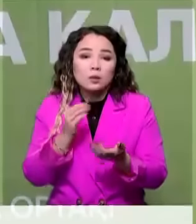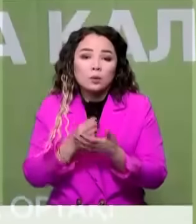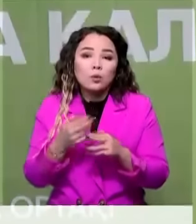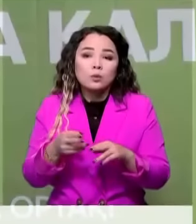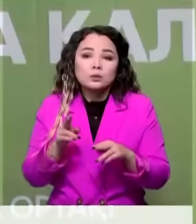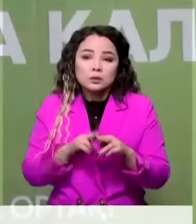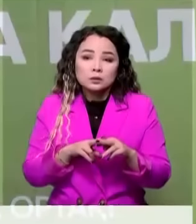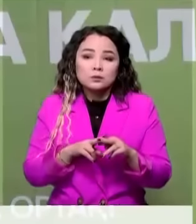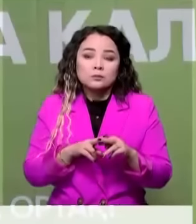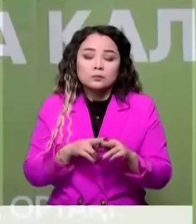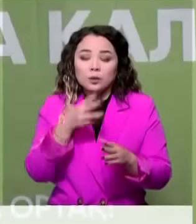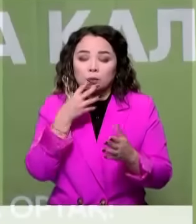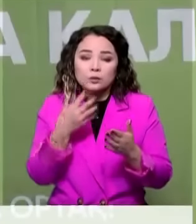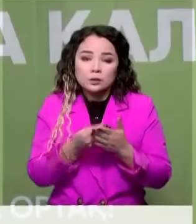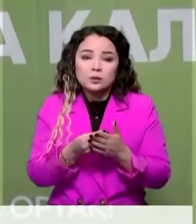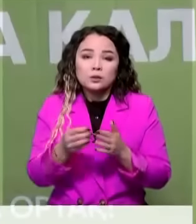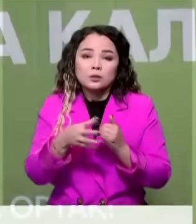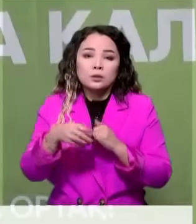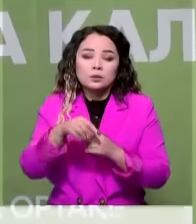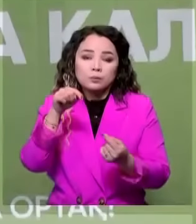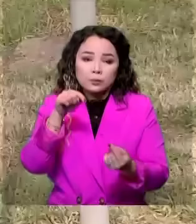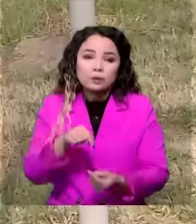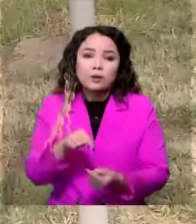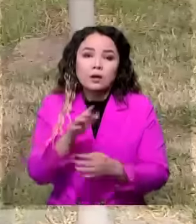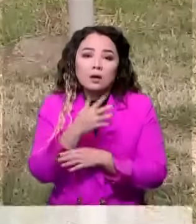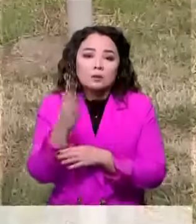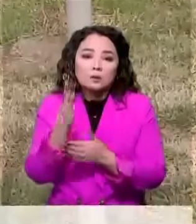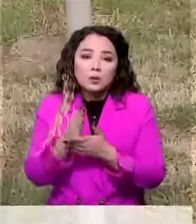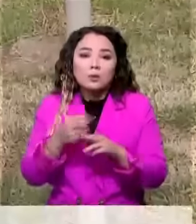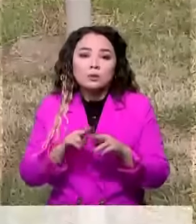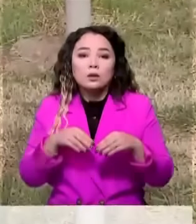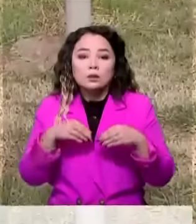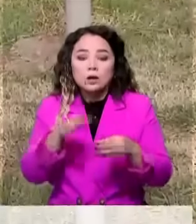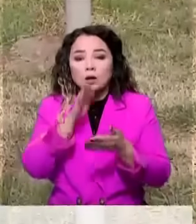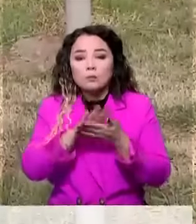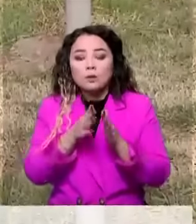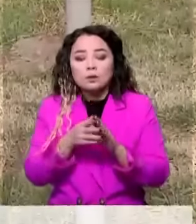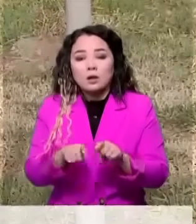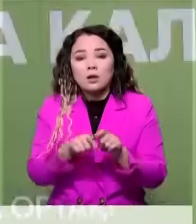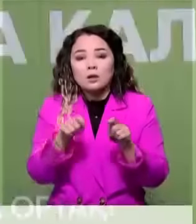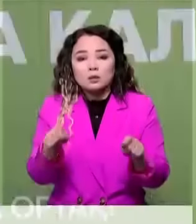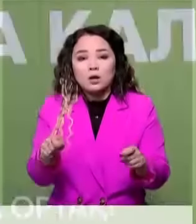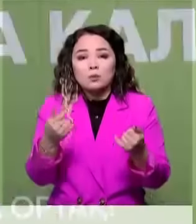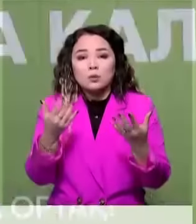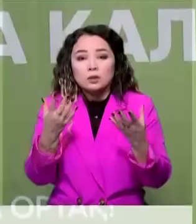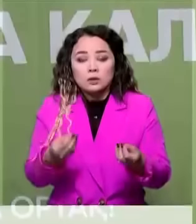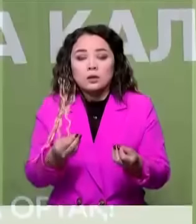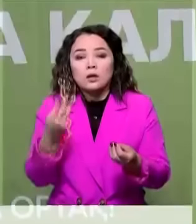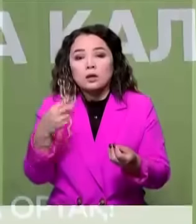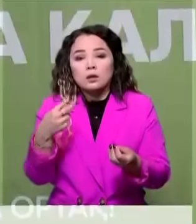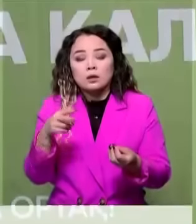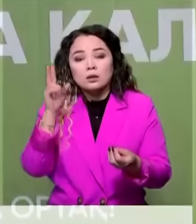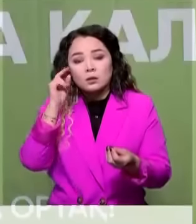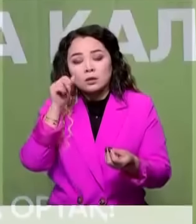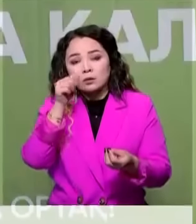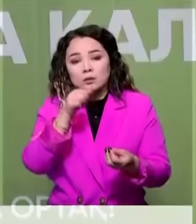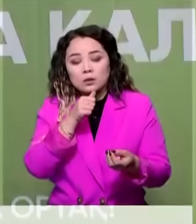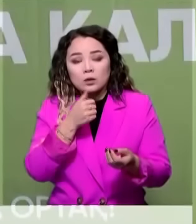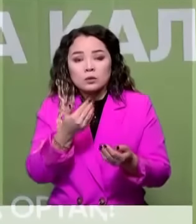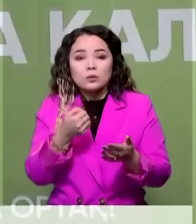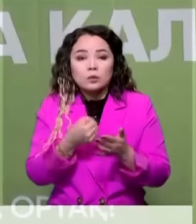Осы өзіміздің жерге бейімделген ағаштар. Ағаш егу маусымын аштық бүгіннен бастап. Қараша айының 20-сына дейін қала